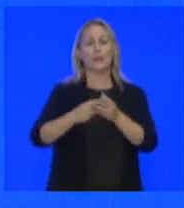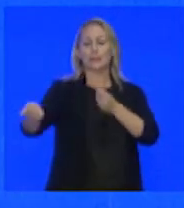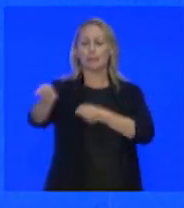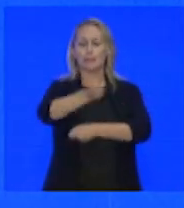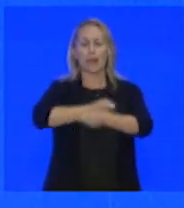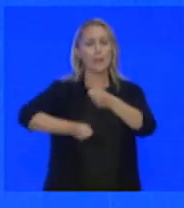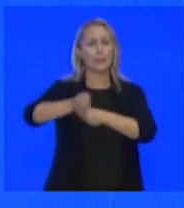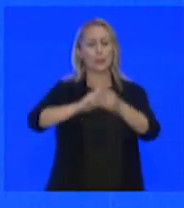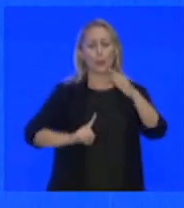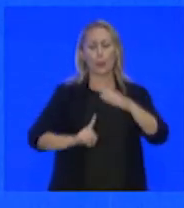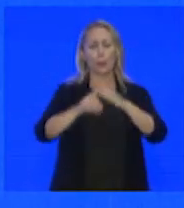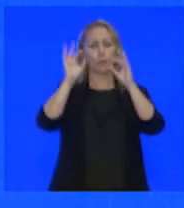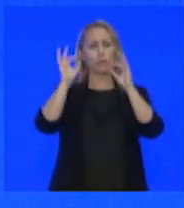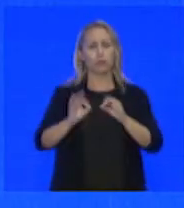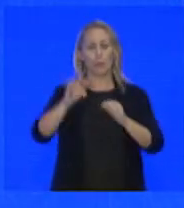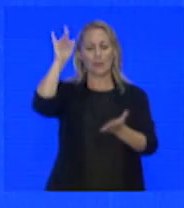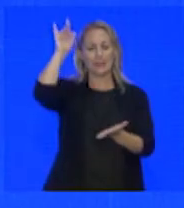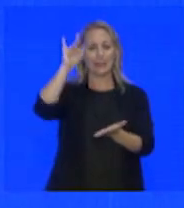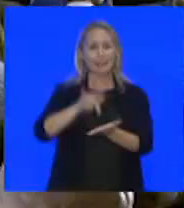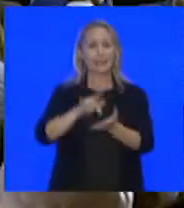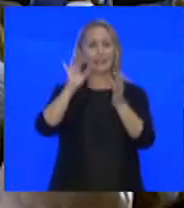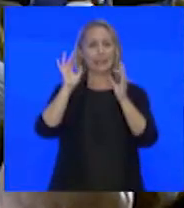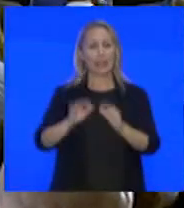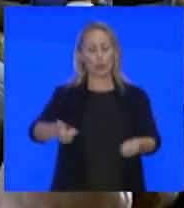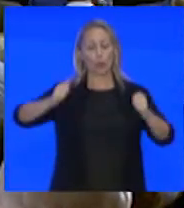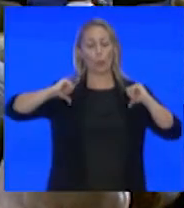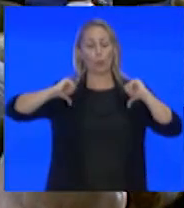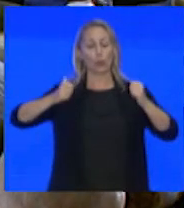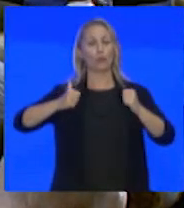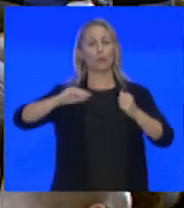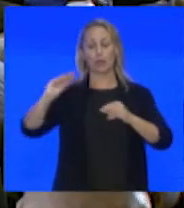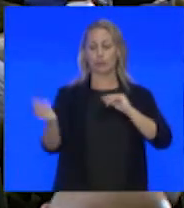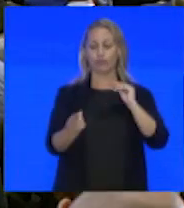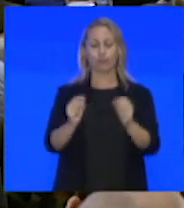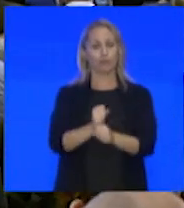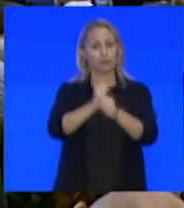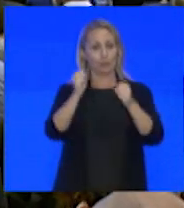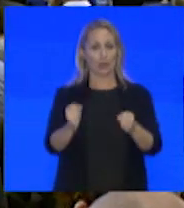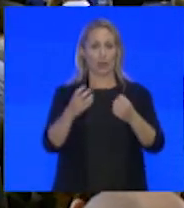καινοτομίας που θα χρηματοδοτηθεί από την ιδιωτική πρωτοβουλία.